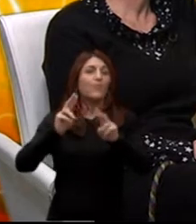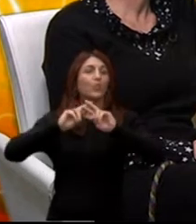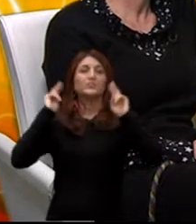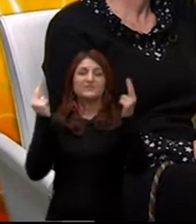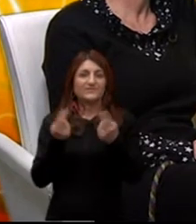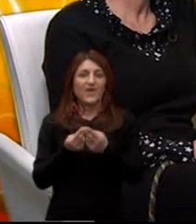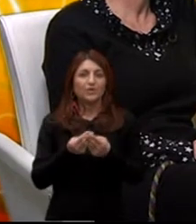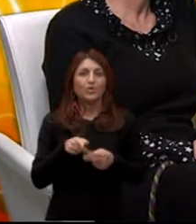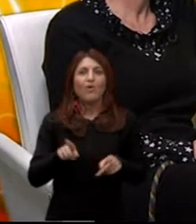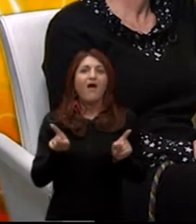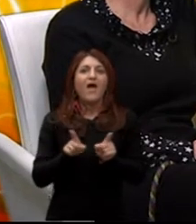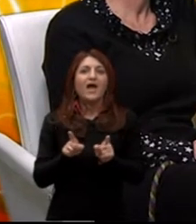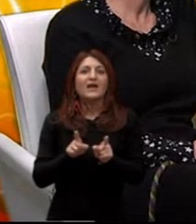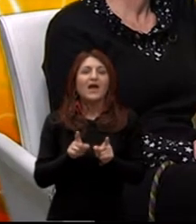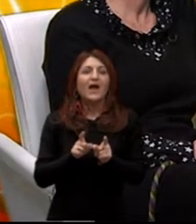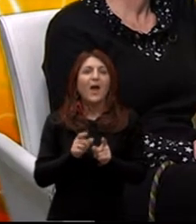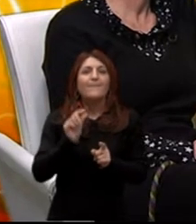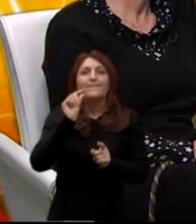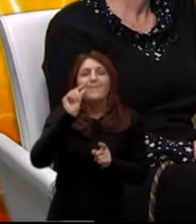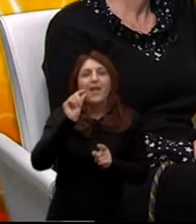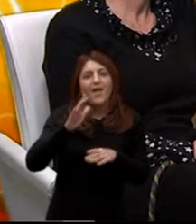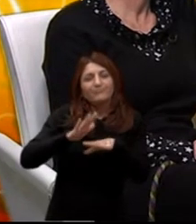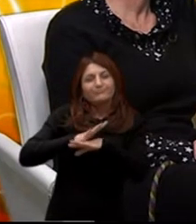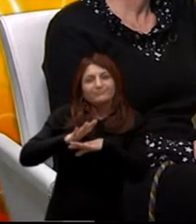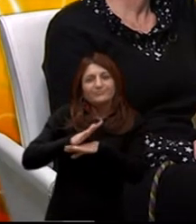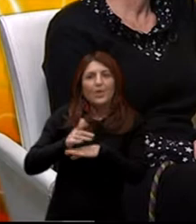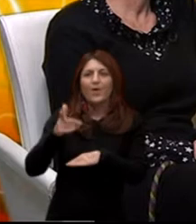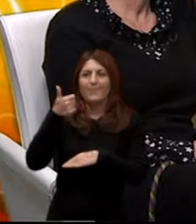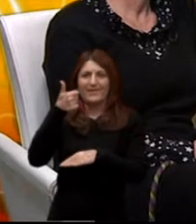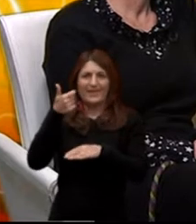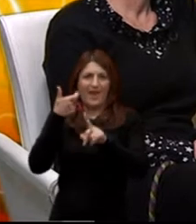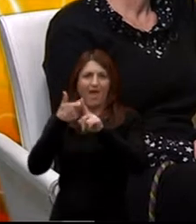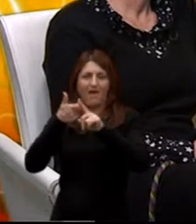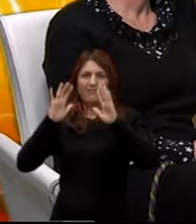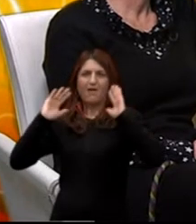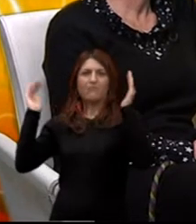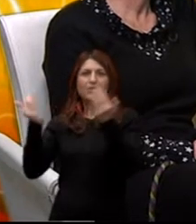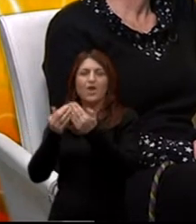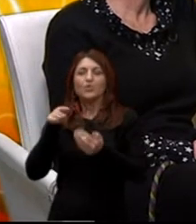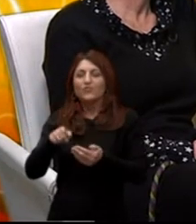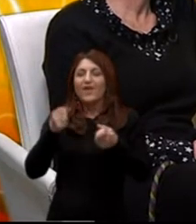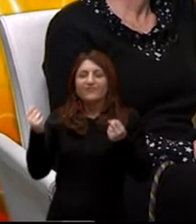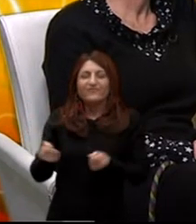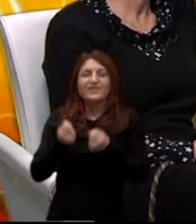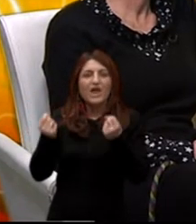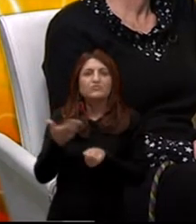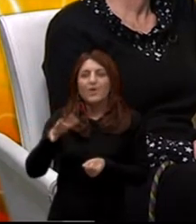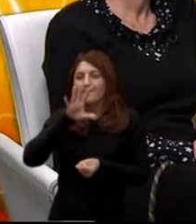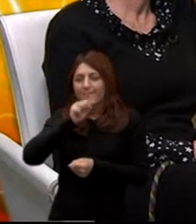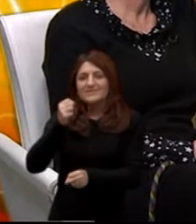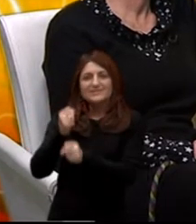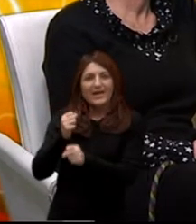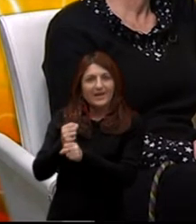je nekakva kao recimo to tako mini senzorika koja se odvija u jednom kabinetu i gdje su određene vježbe koje pas radi